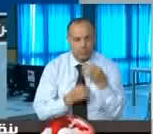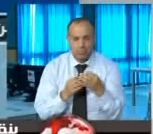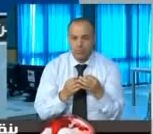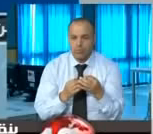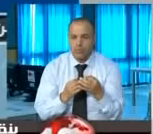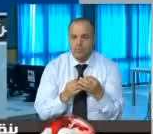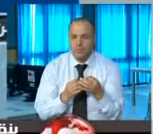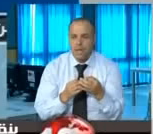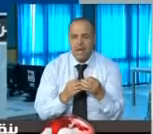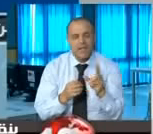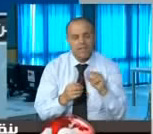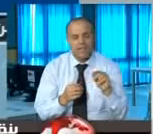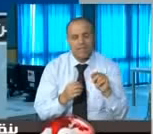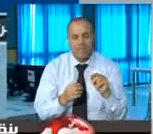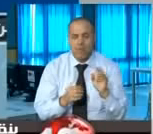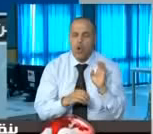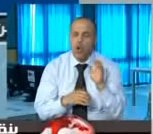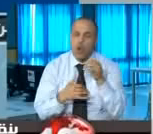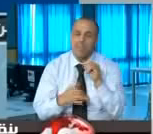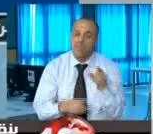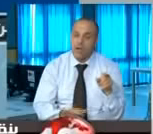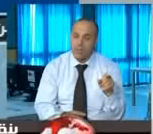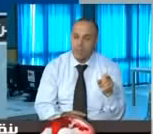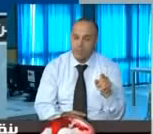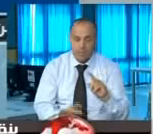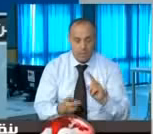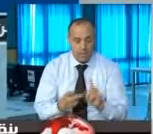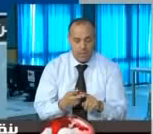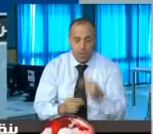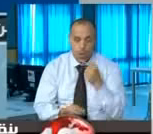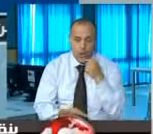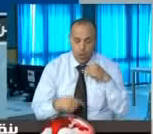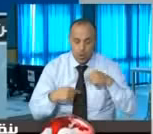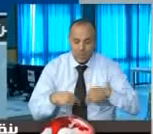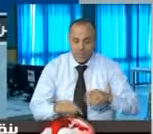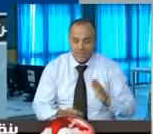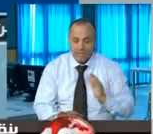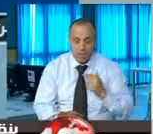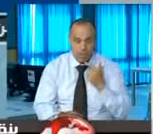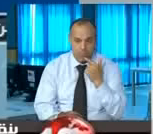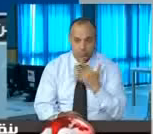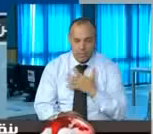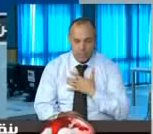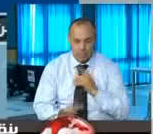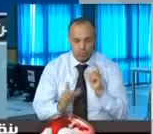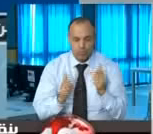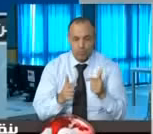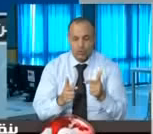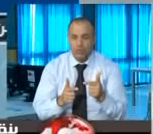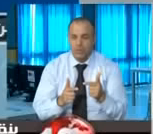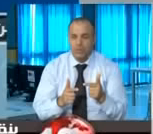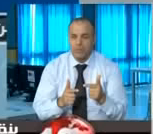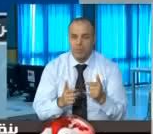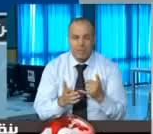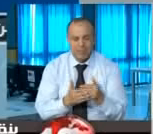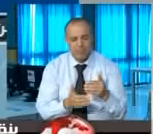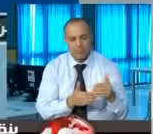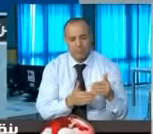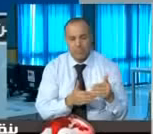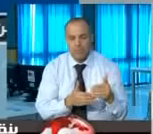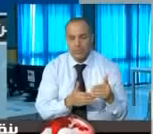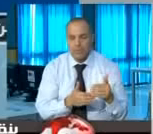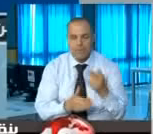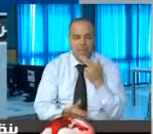من البلد نفسه. وفي عملية ثانية، أشارت الوزارة إلى أنها حجزت بمنطقة عقل التادر من